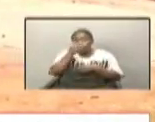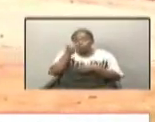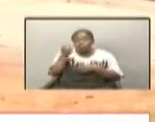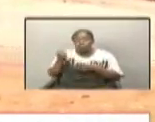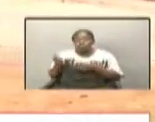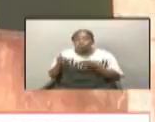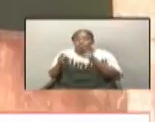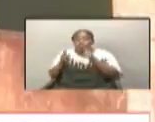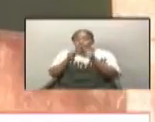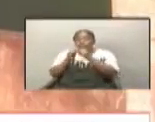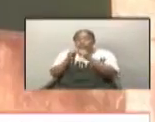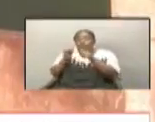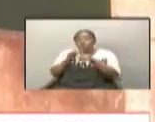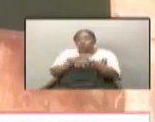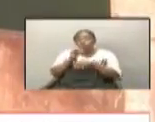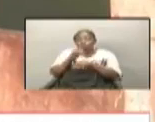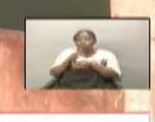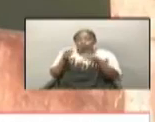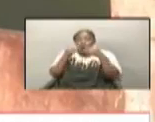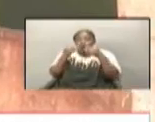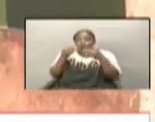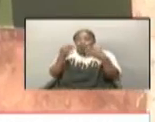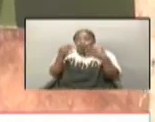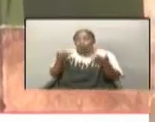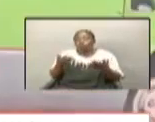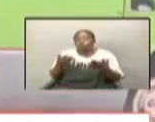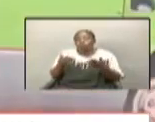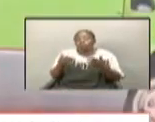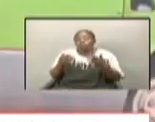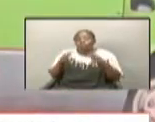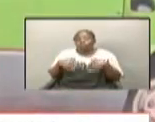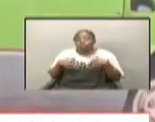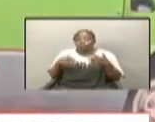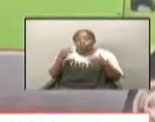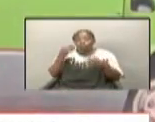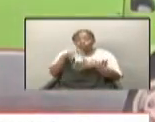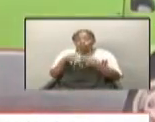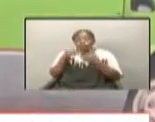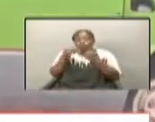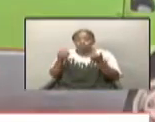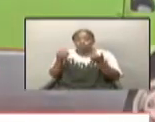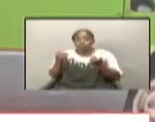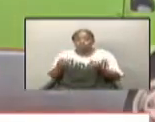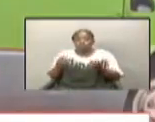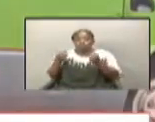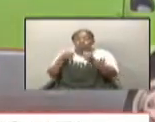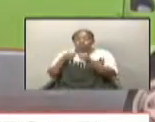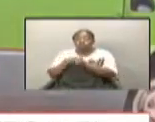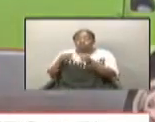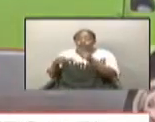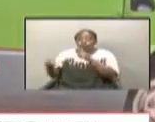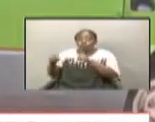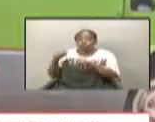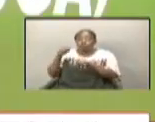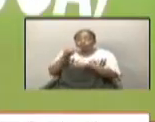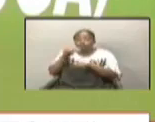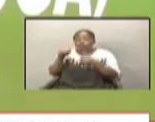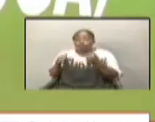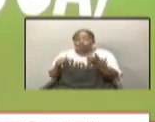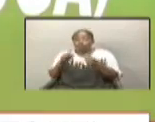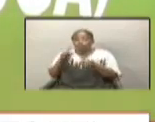balaga essanyu n'okusiima directa Kasasa ne bazadde baabwe olw'okubakolera ekinyama ne batuuka okuyitira aggula ebigezo.